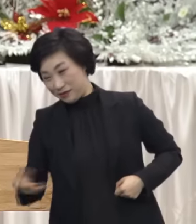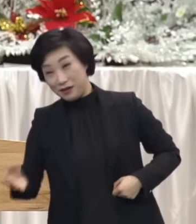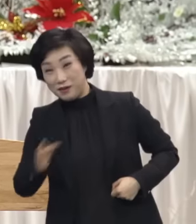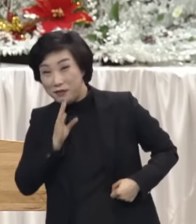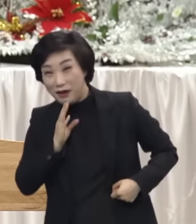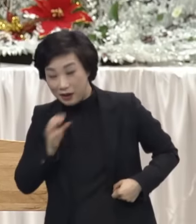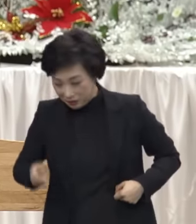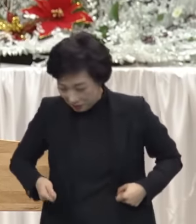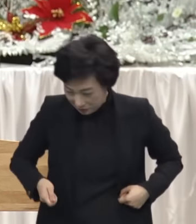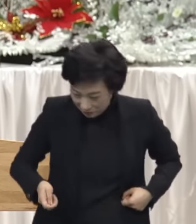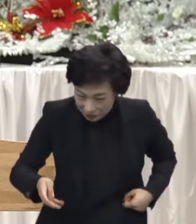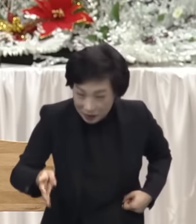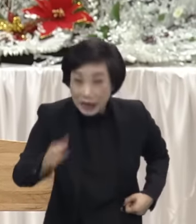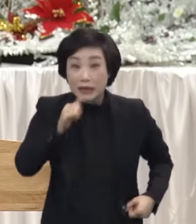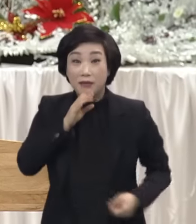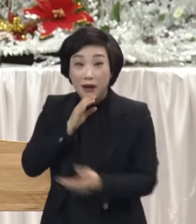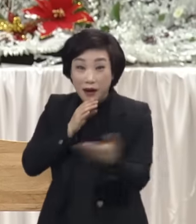그런데 씨가 다